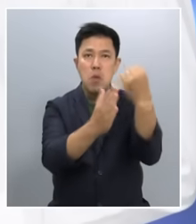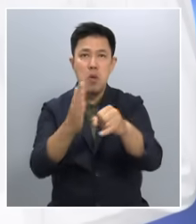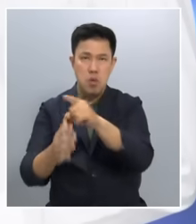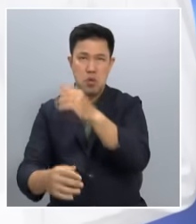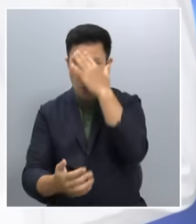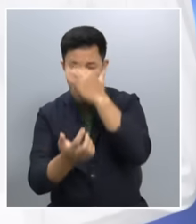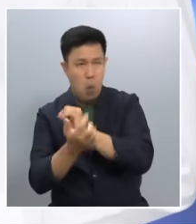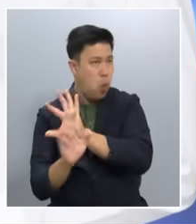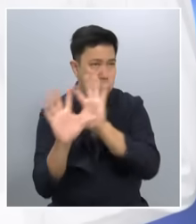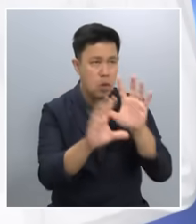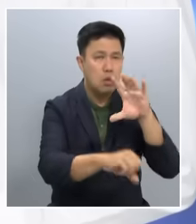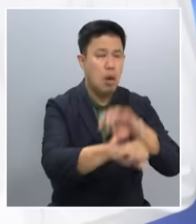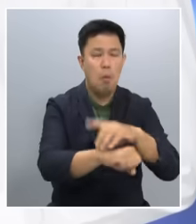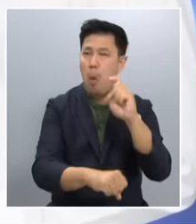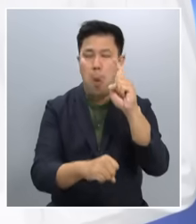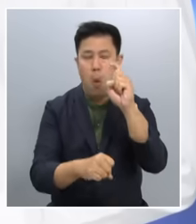อนครับพังแน่นอนครับ